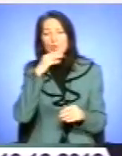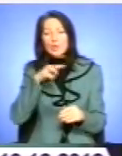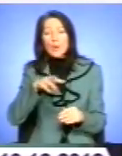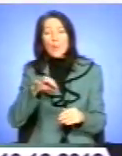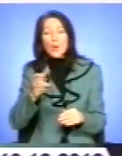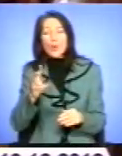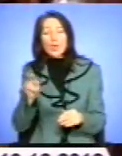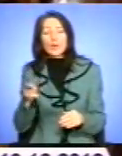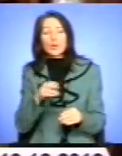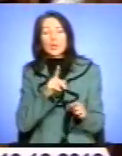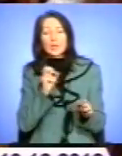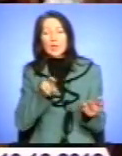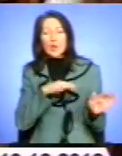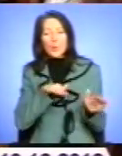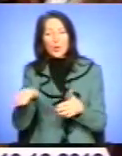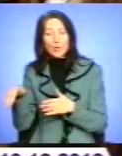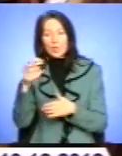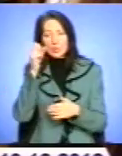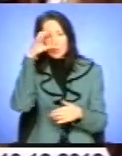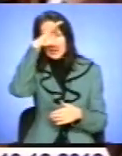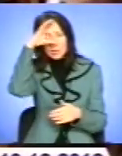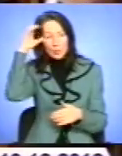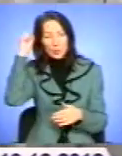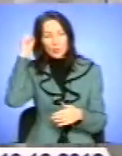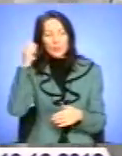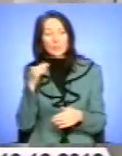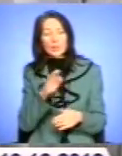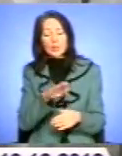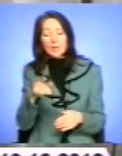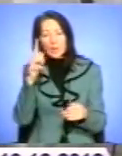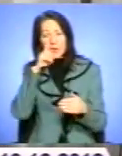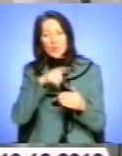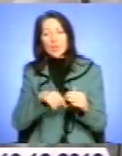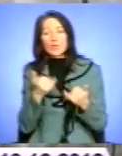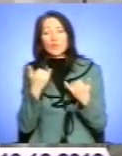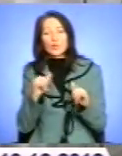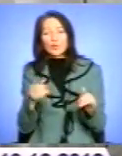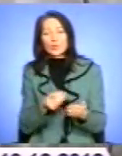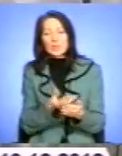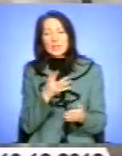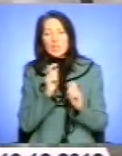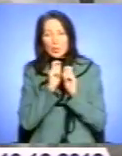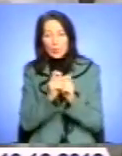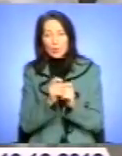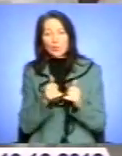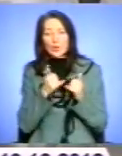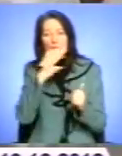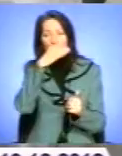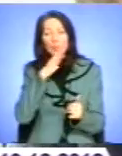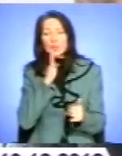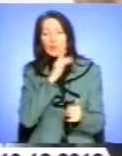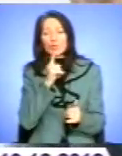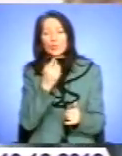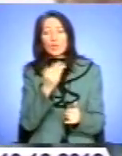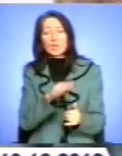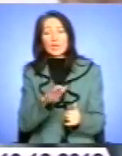прогнай дрімоту. Старші теж вірять у цей день у чудо. Найцінніший подарунок для батьків цих дітей, аби їх кровинка була здоровою.